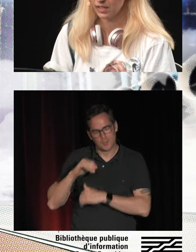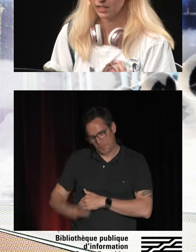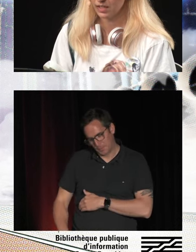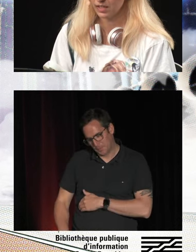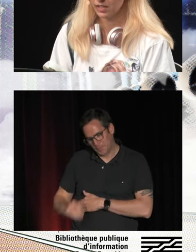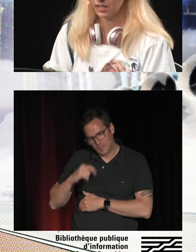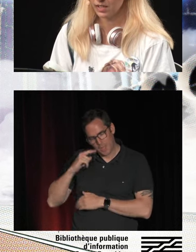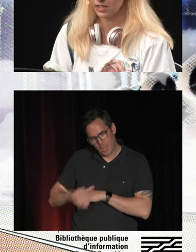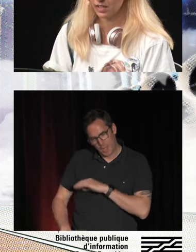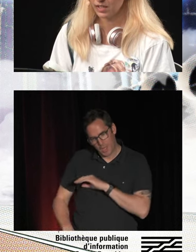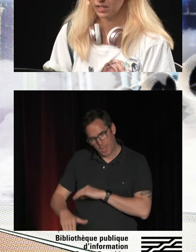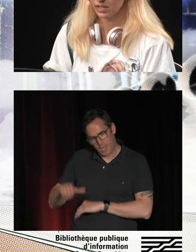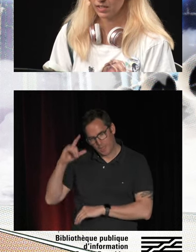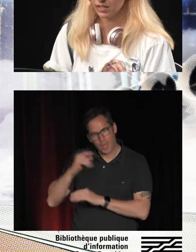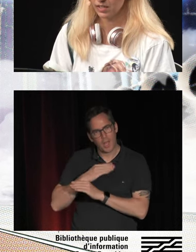mais...